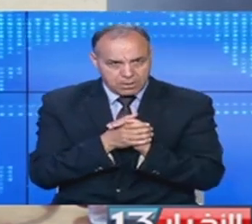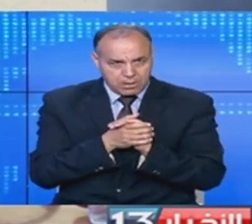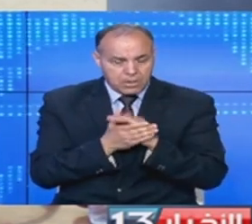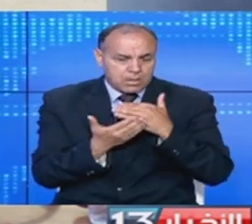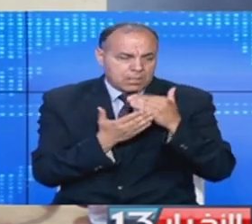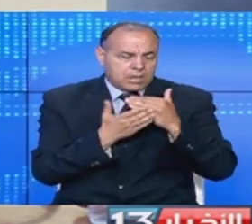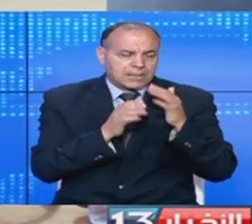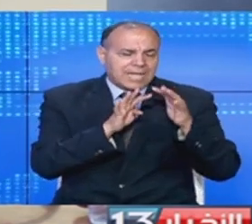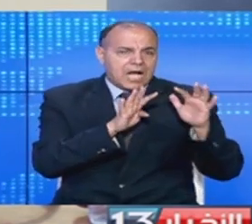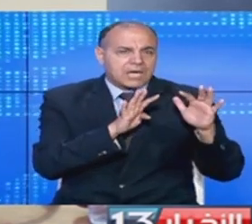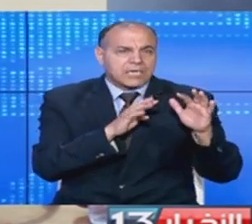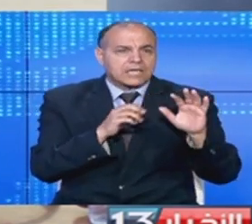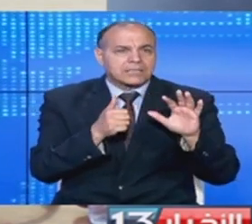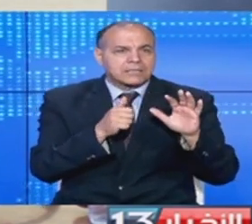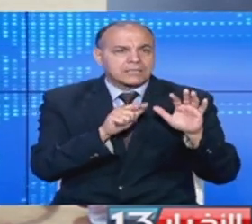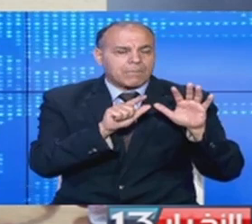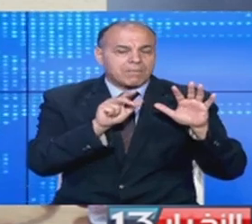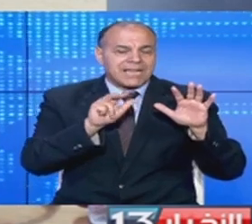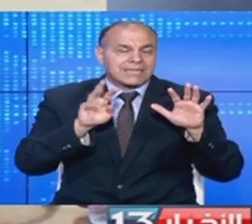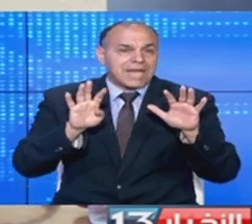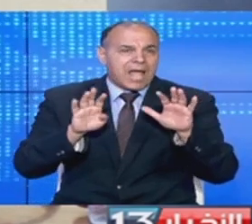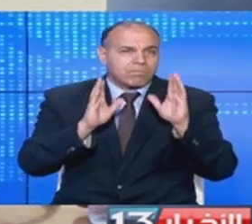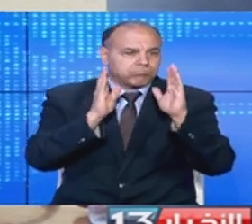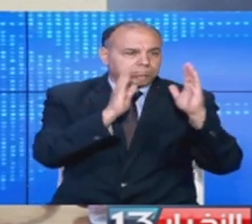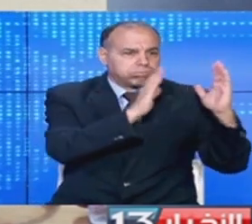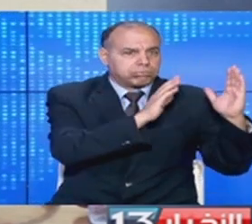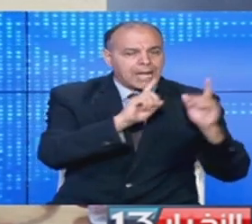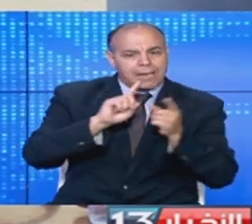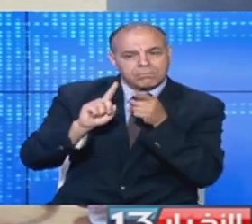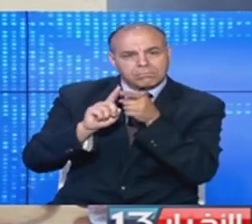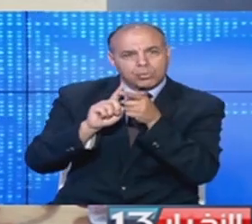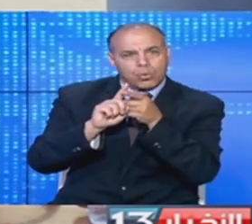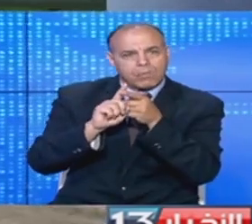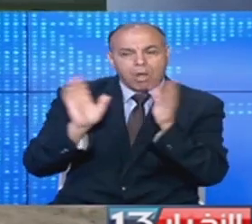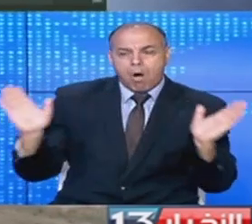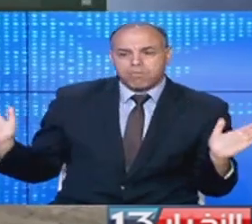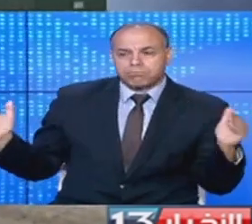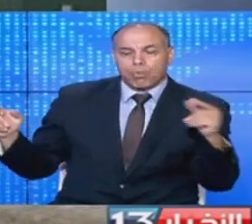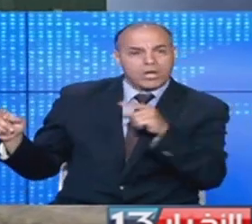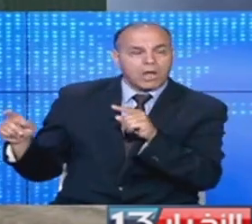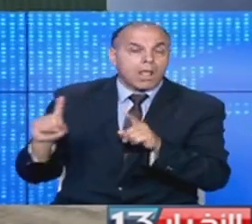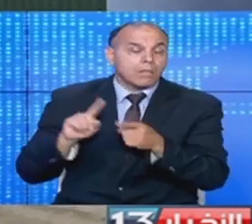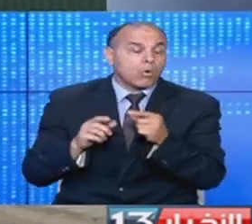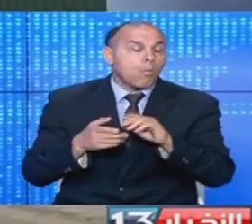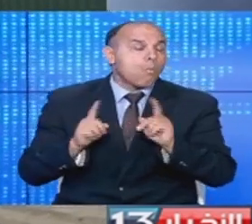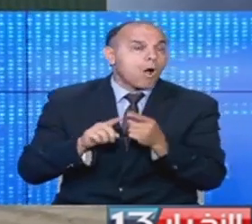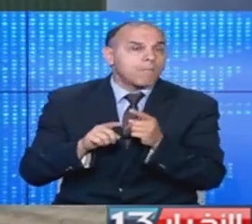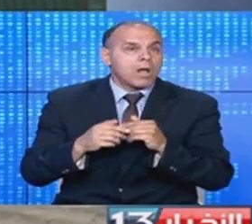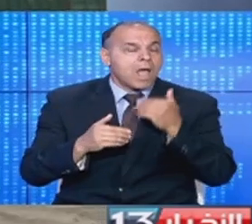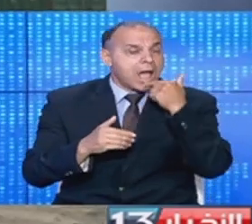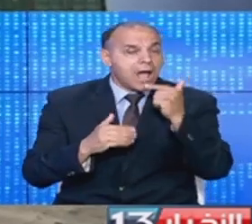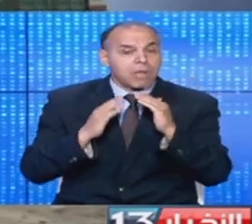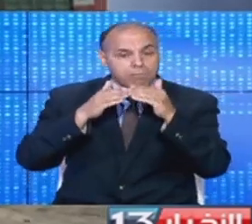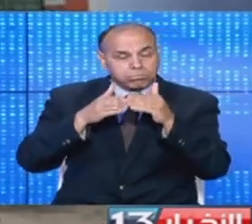نبنيوا ثمانية وتسعة تولي عنا ستة سبعة ثمانية تسعة، ونخصصها للحاويات. دور هام لعبته في المقابل